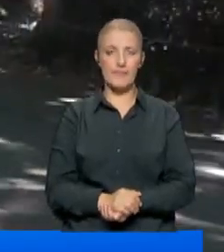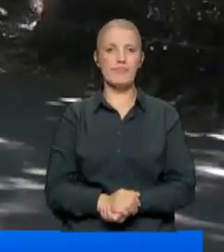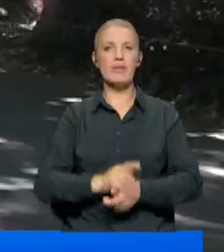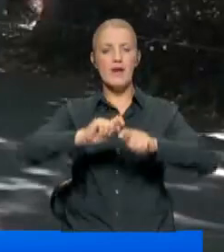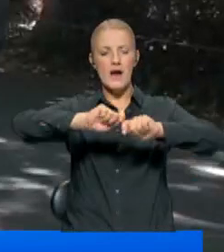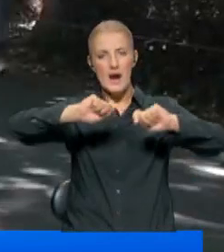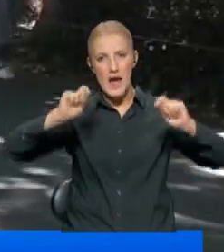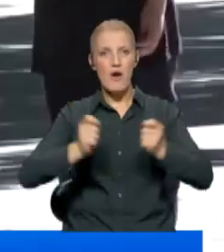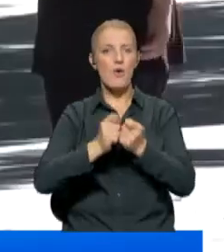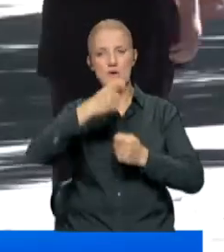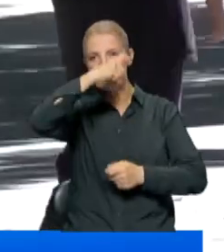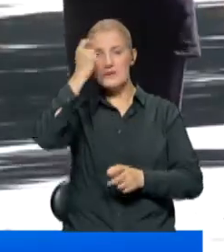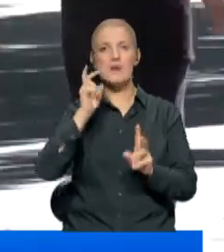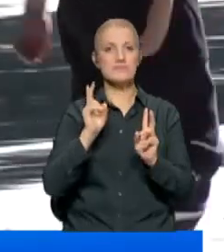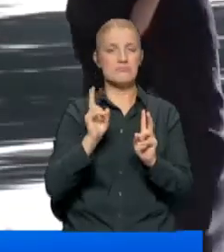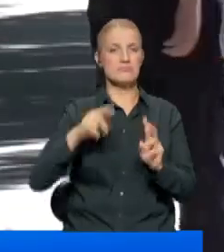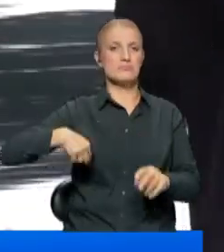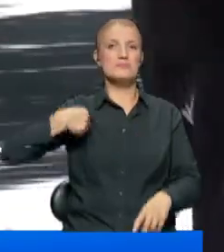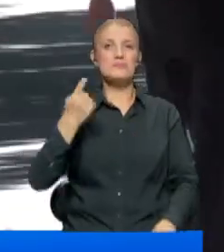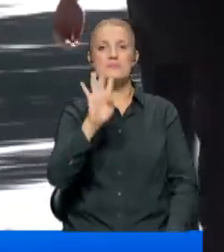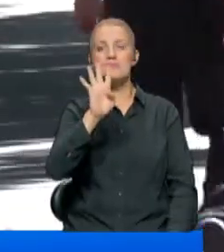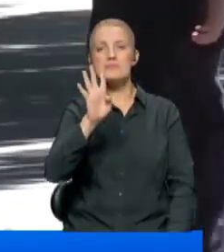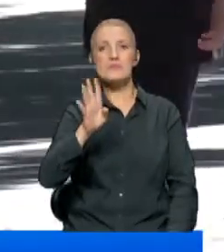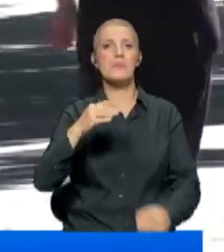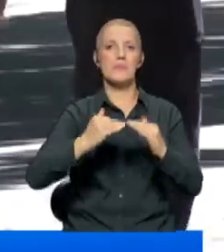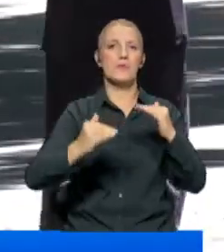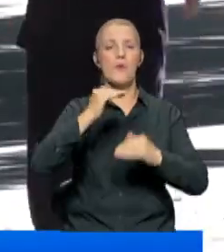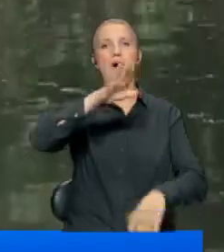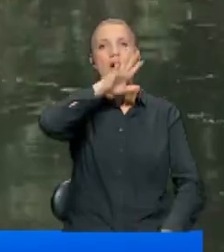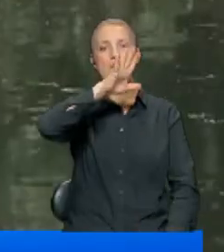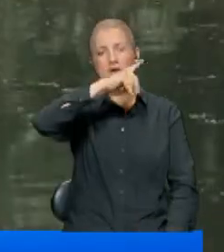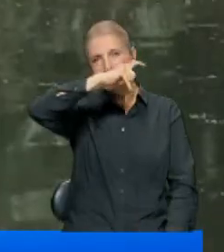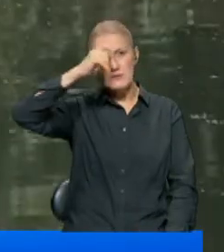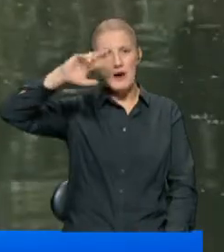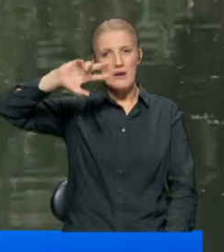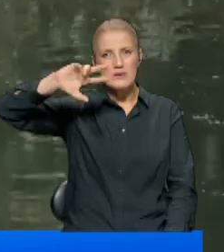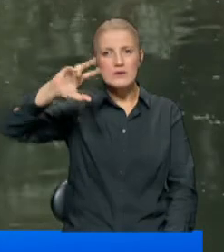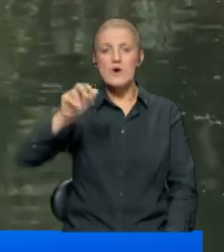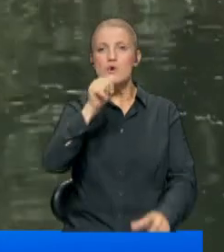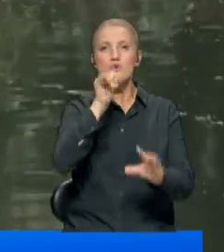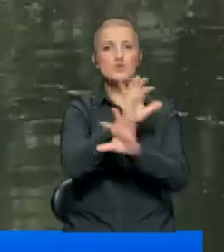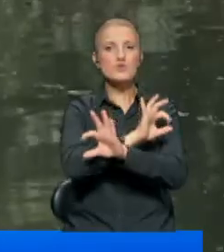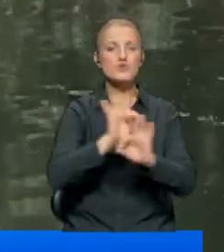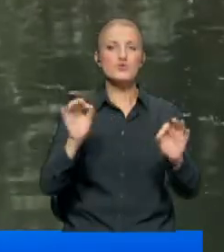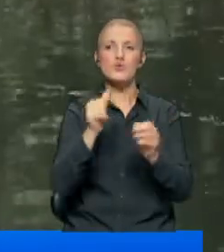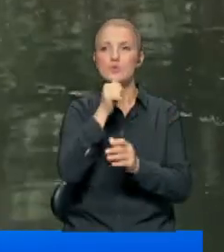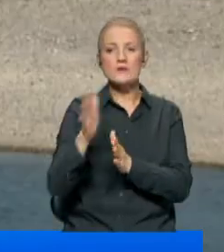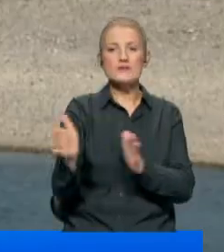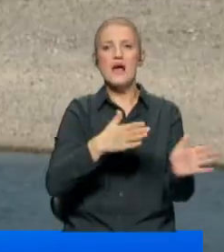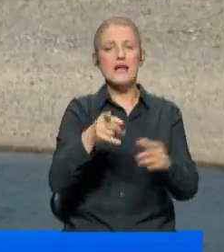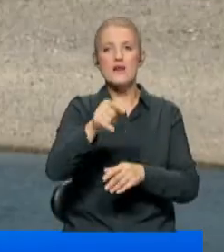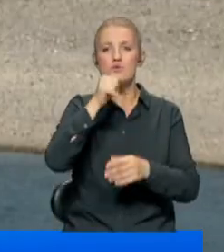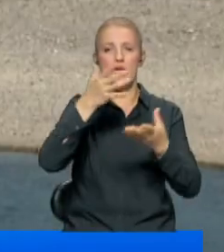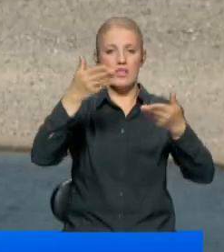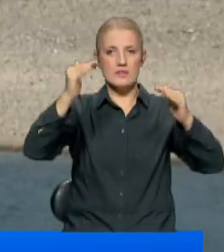rekor sıcaklık artışıyla termometreler Kırklareli geçti Avrupa'daki kavurucu hava kulaklığı da beraberinde getirdi nehirlerde su